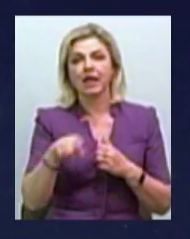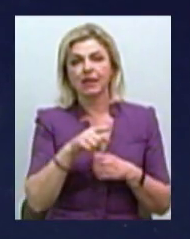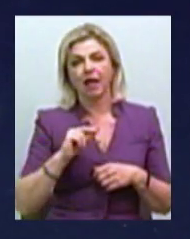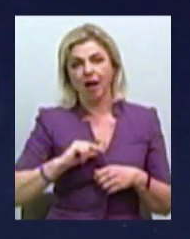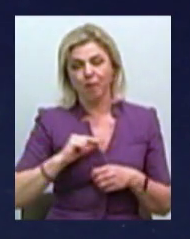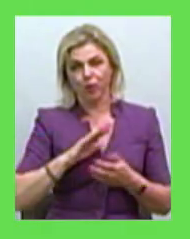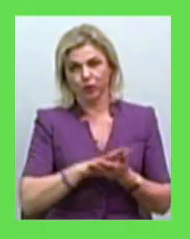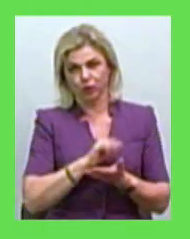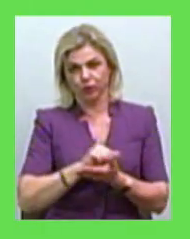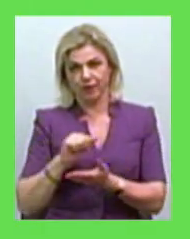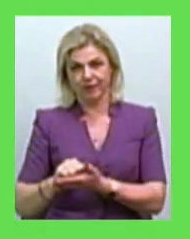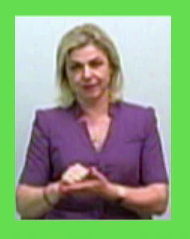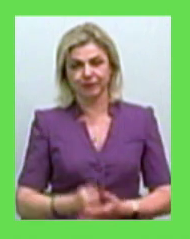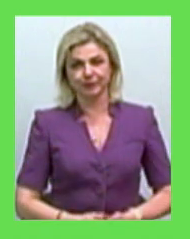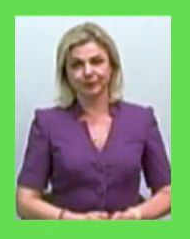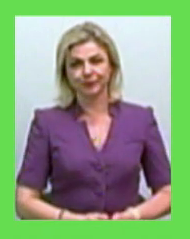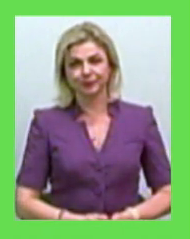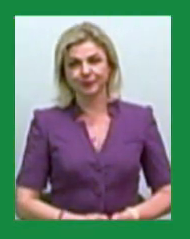інформації.